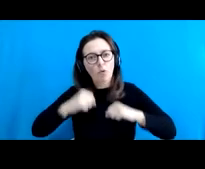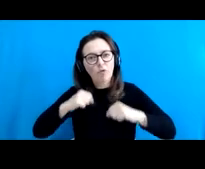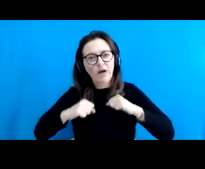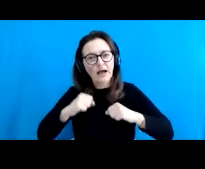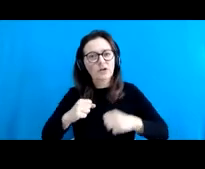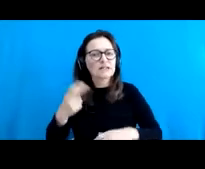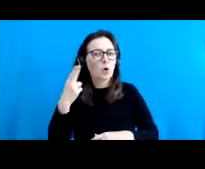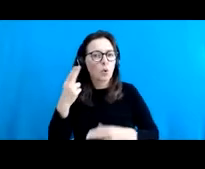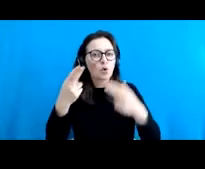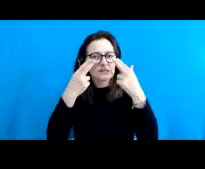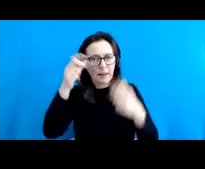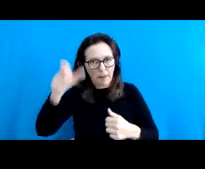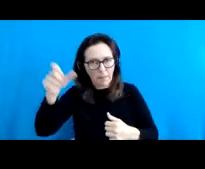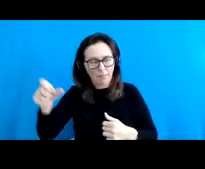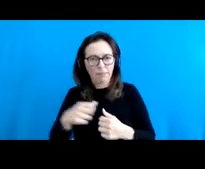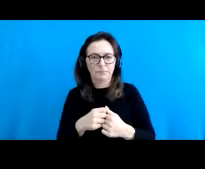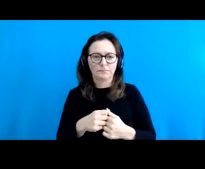z gluhoslepimi.